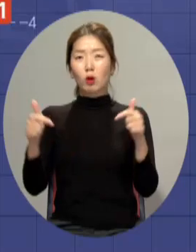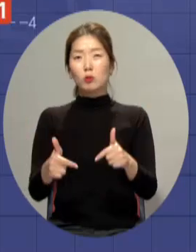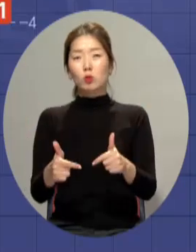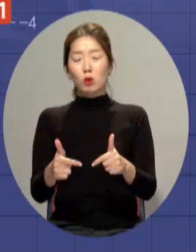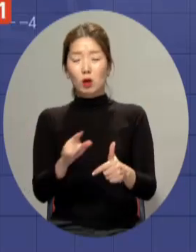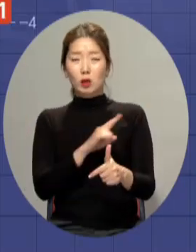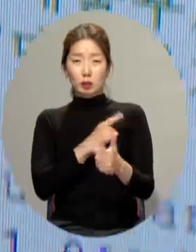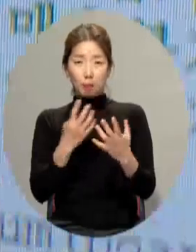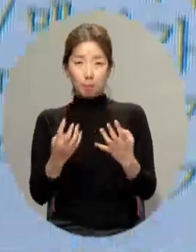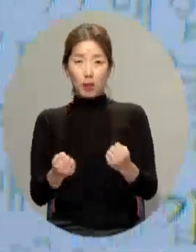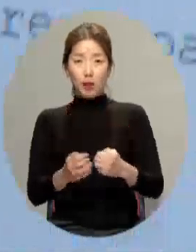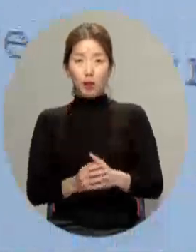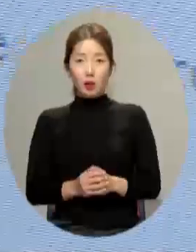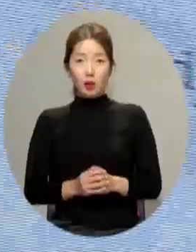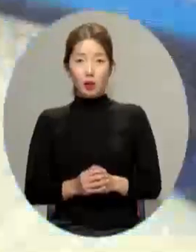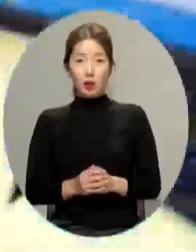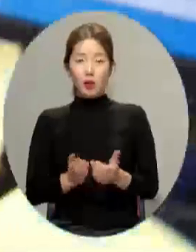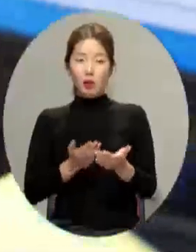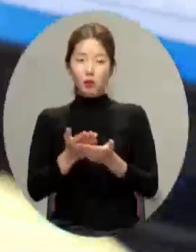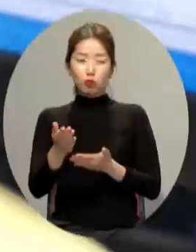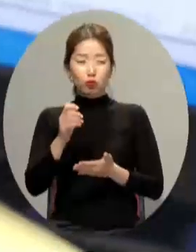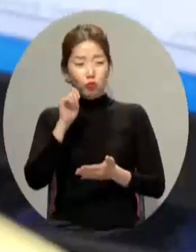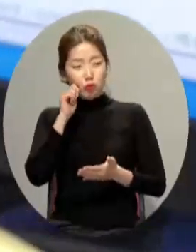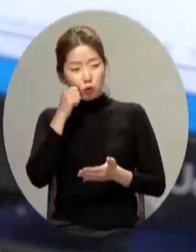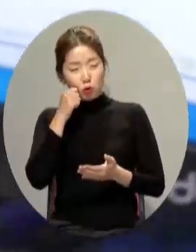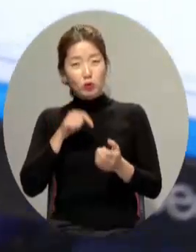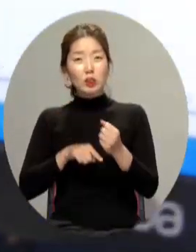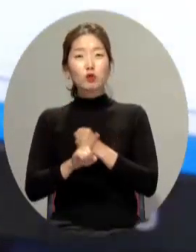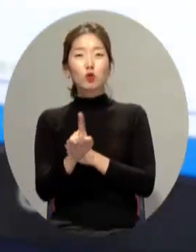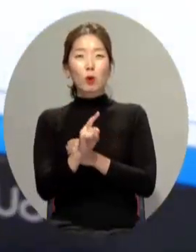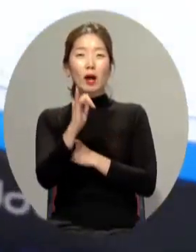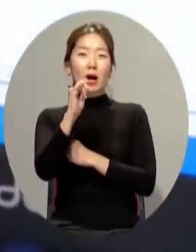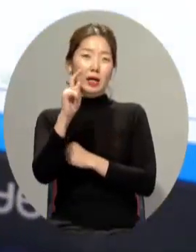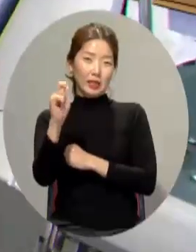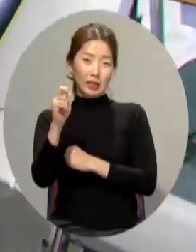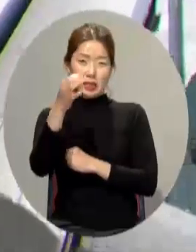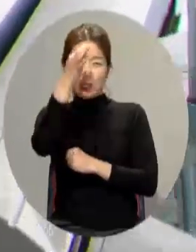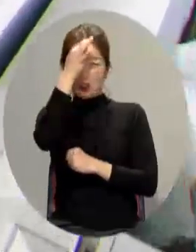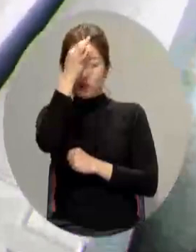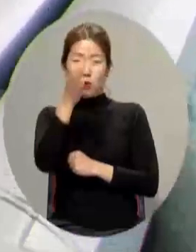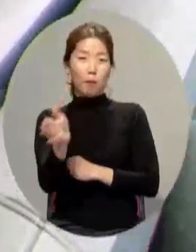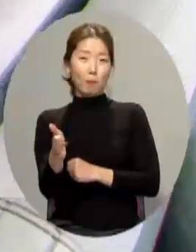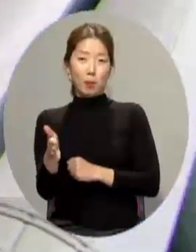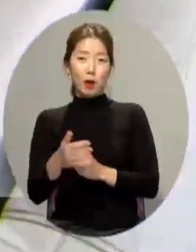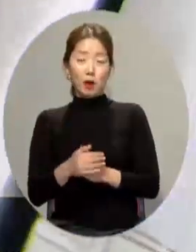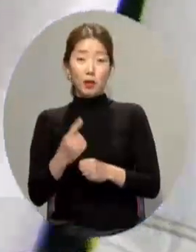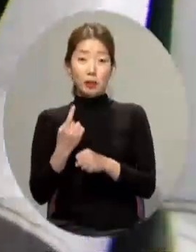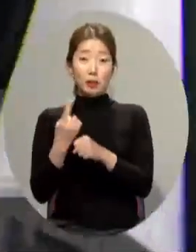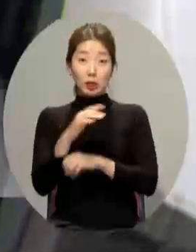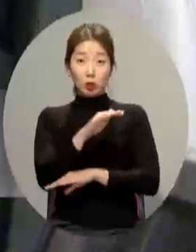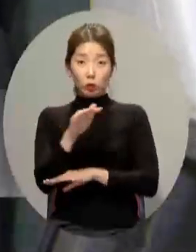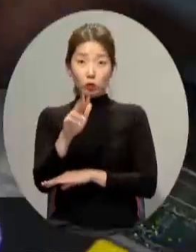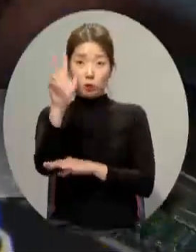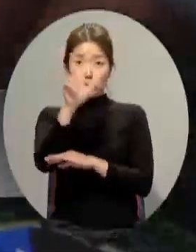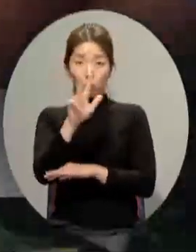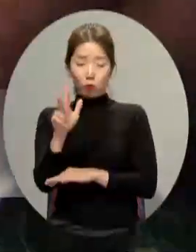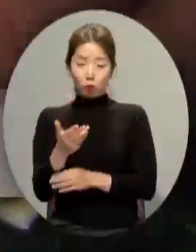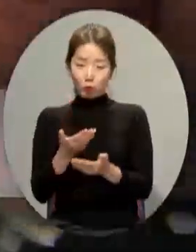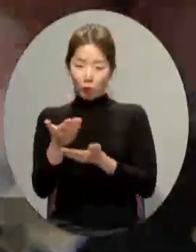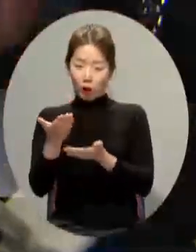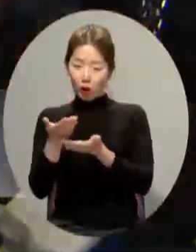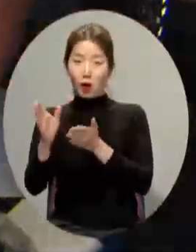컸습니다. 수출 부진의 원인 중 하나는 IT 업종의 부재입니다. 지난해 기준 전국 시도